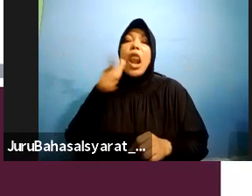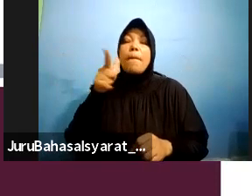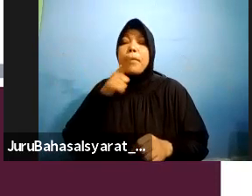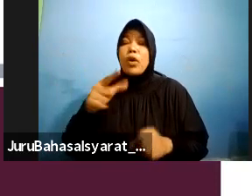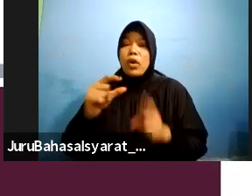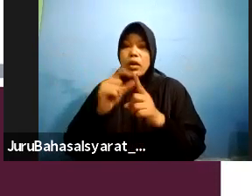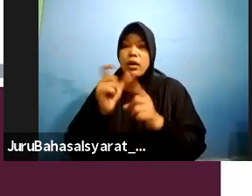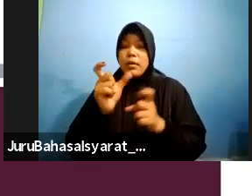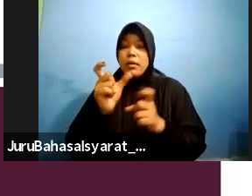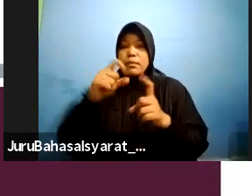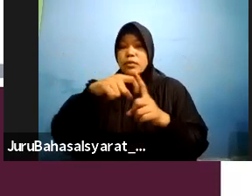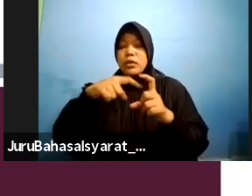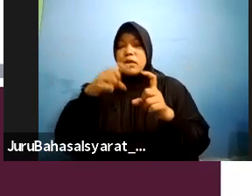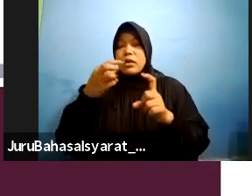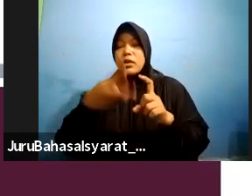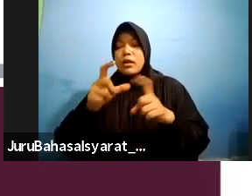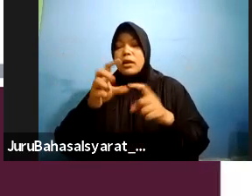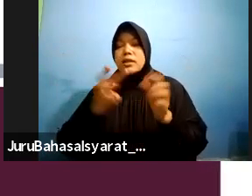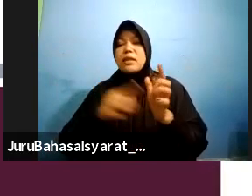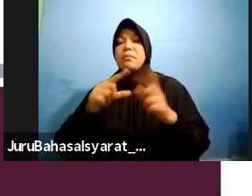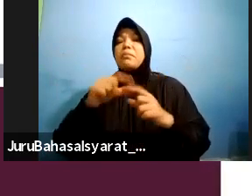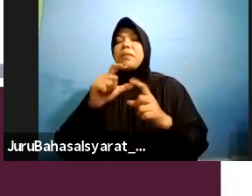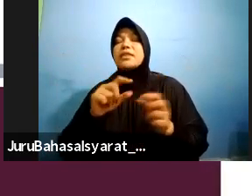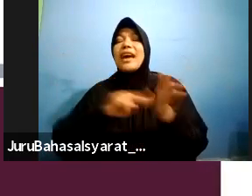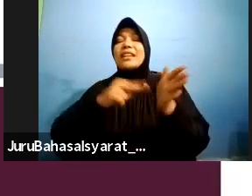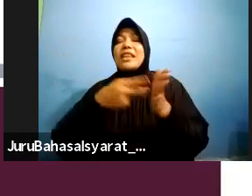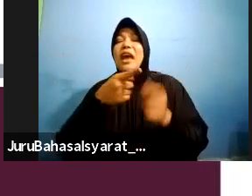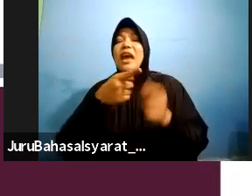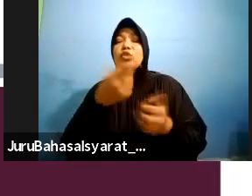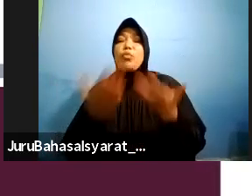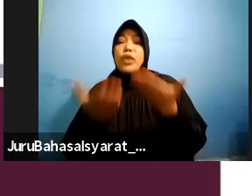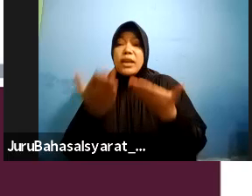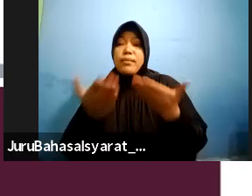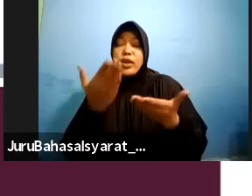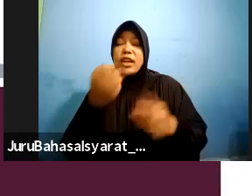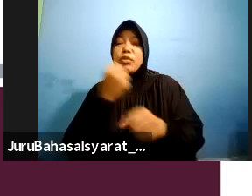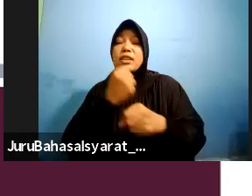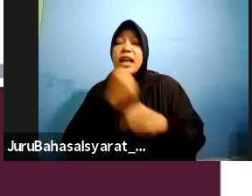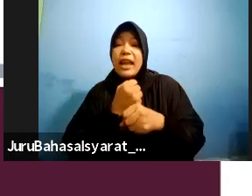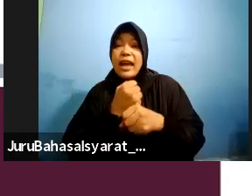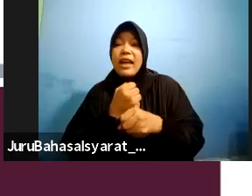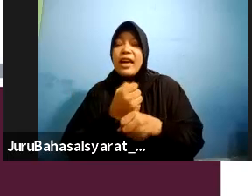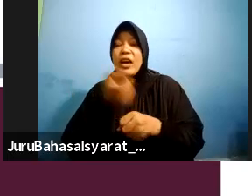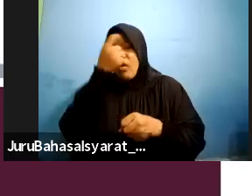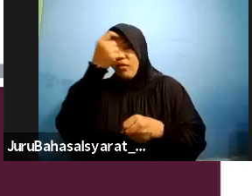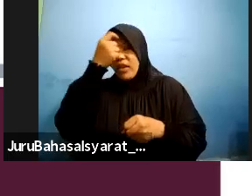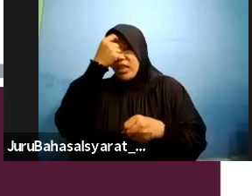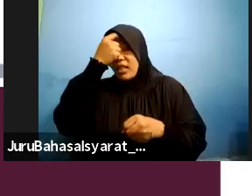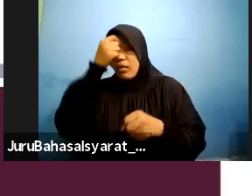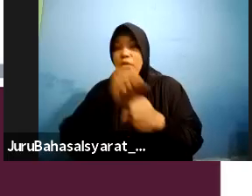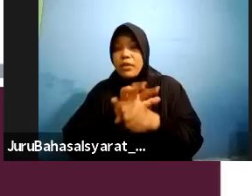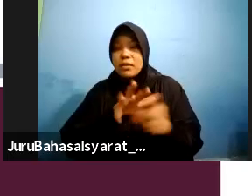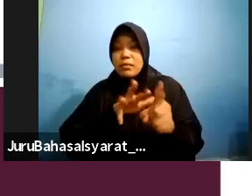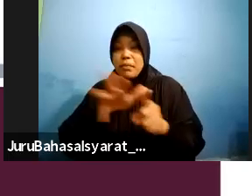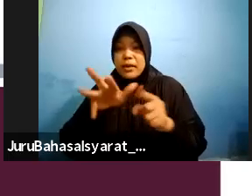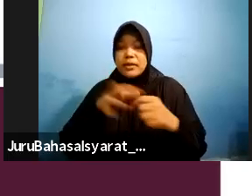satu gejala dari COVID gitu ya. Tapi ya itu harus dikonfirmasi dengan pemeriksaan selanjutnya